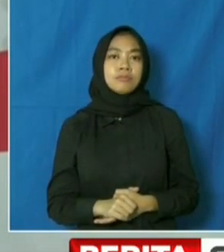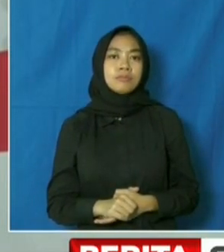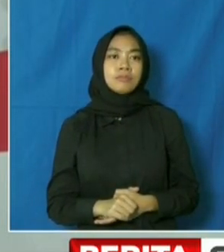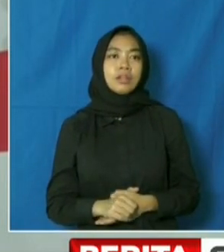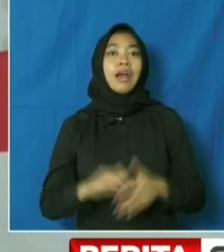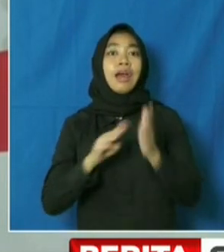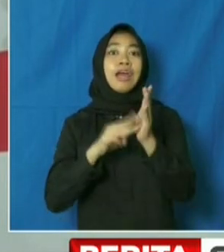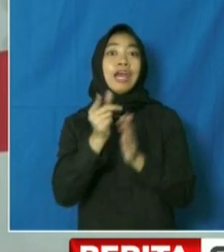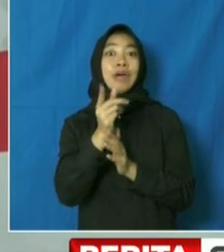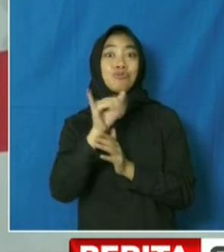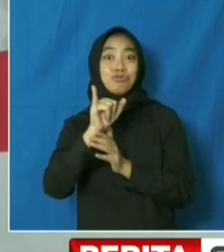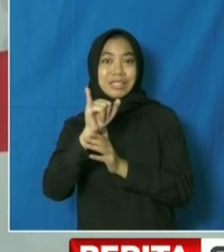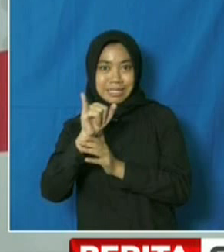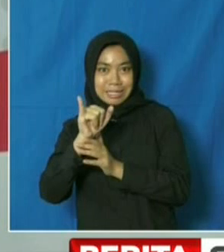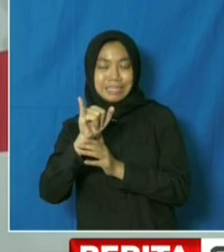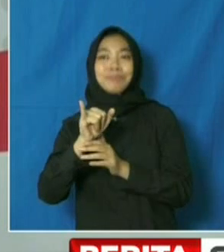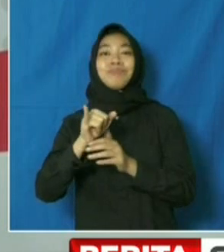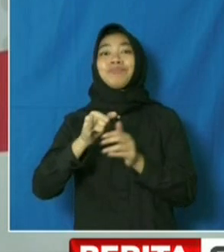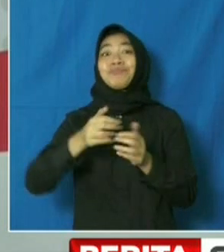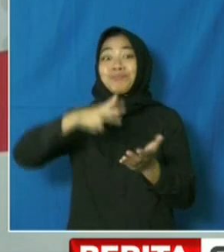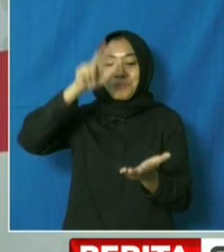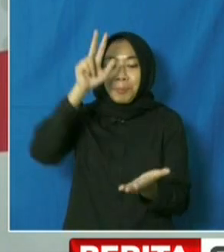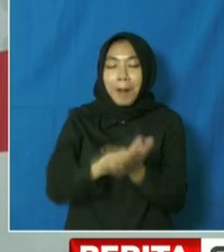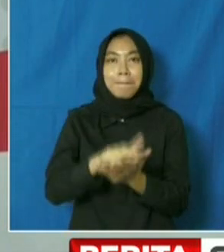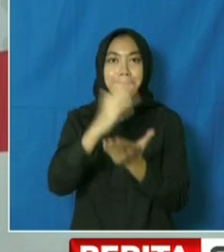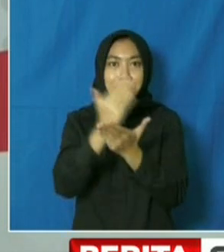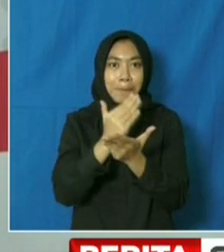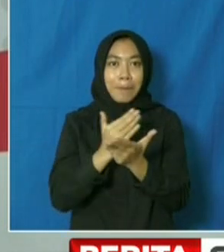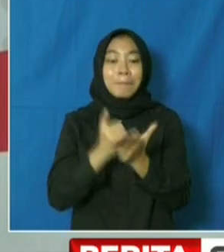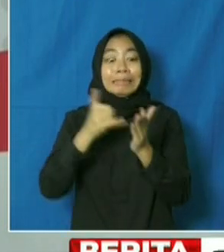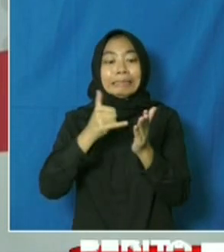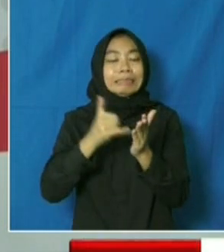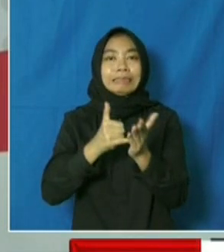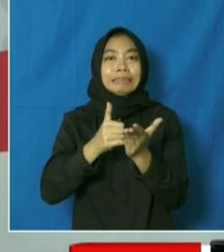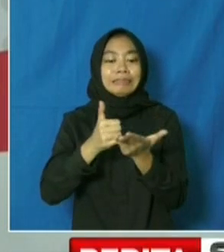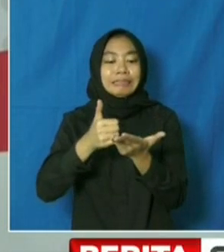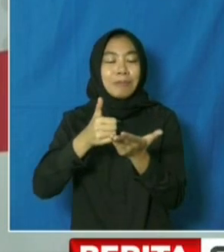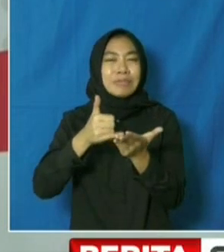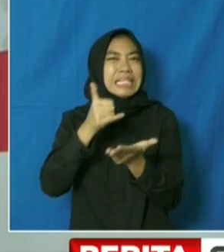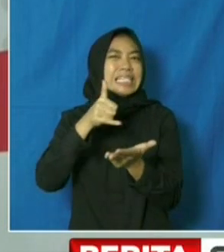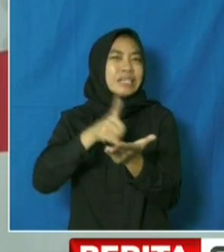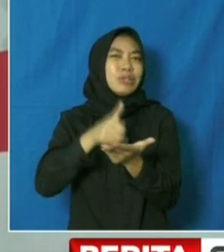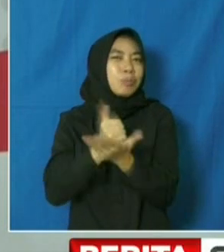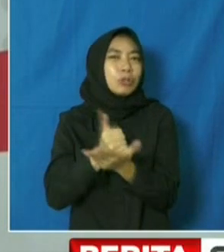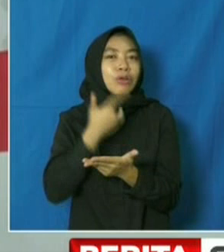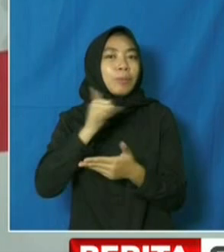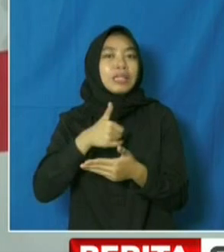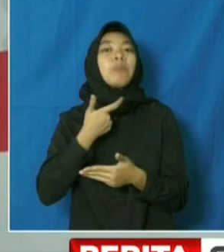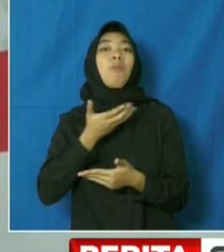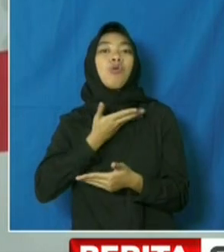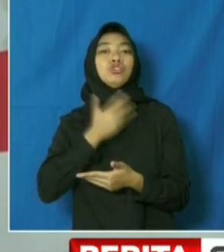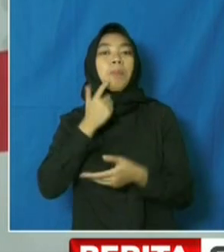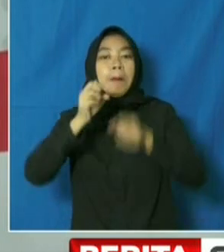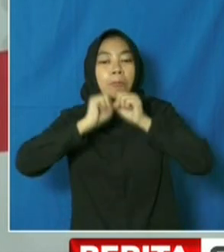tidak disalahpahami oleh masyarakat perlu ada pemahaman utuh satu kesatuan ada sembilan